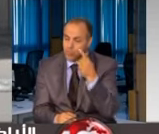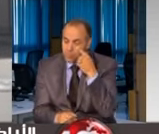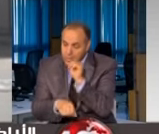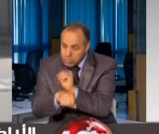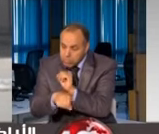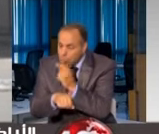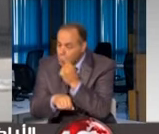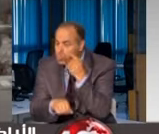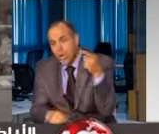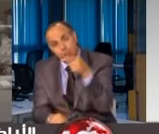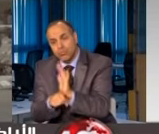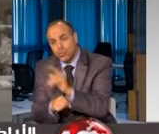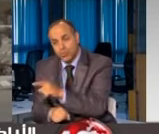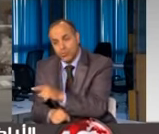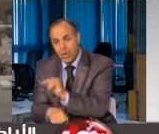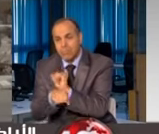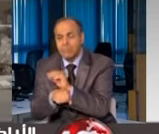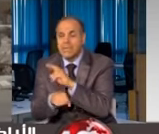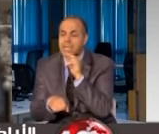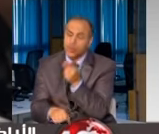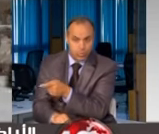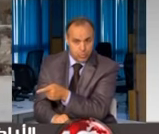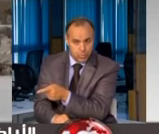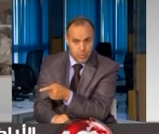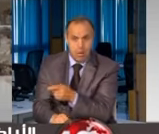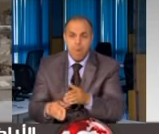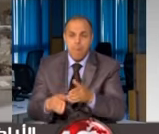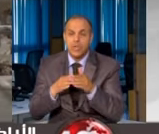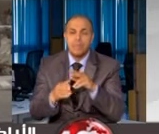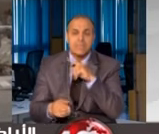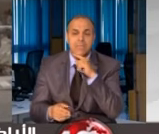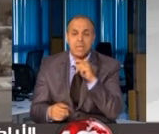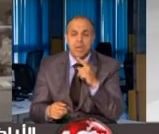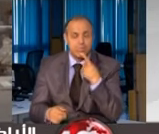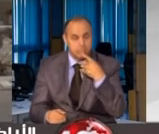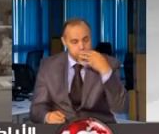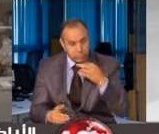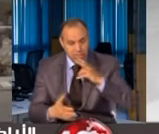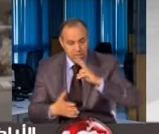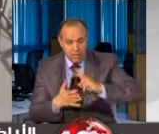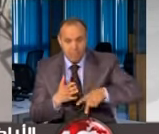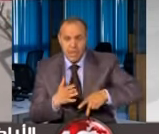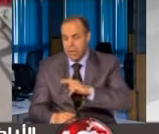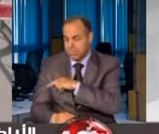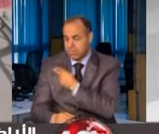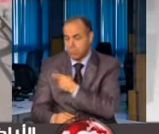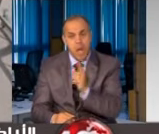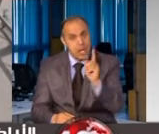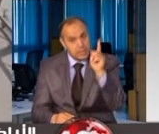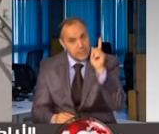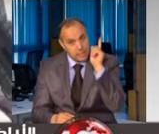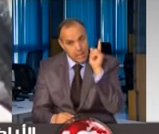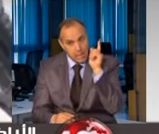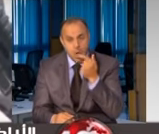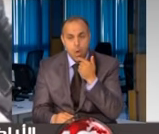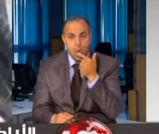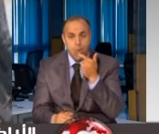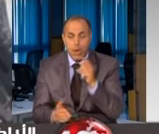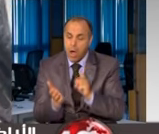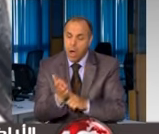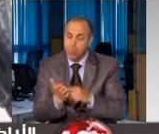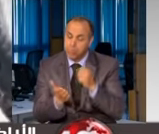أوضاع الأسرى في سجون الاحتلال، لمطالبة إسرائيل بالالتزام باتفاقيات جنيف الأربعة وكافة